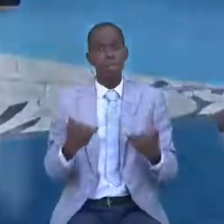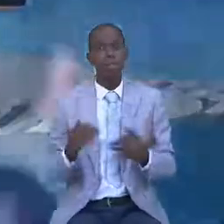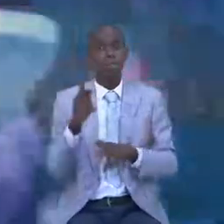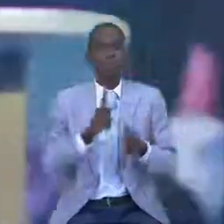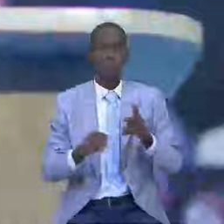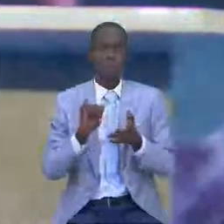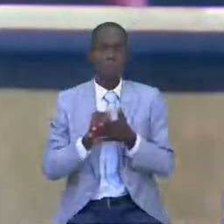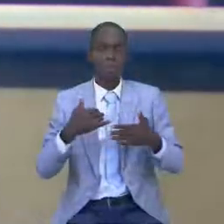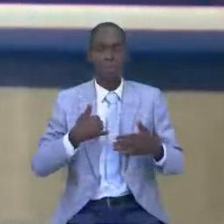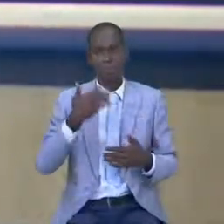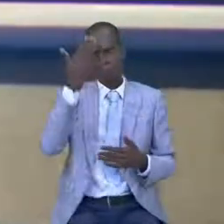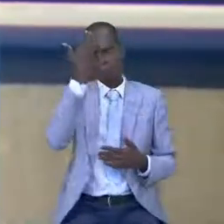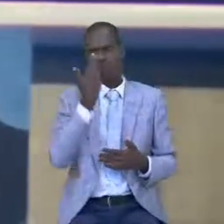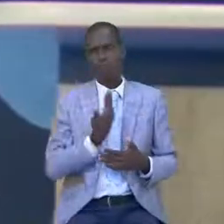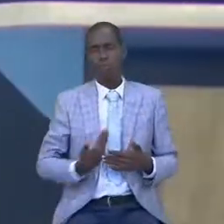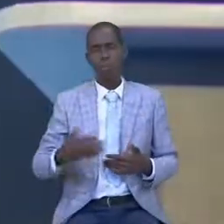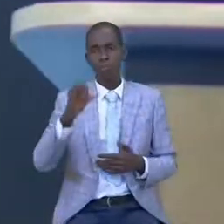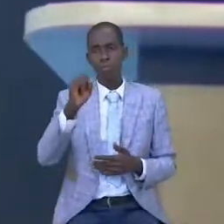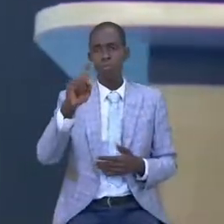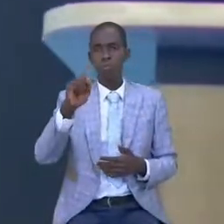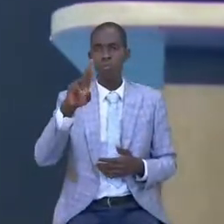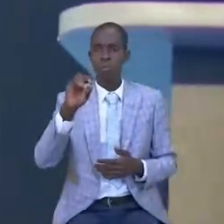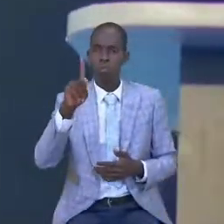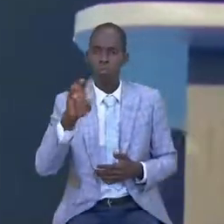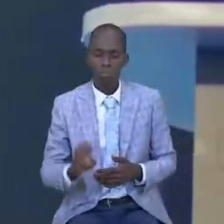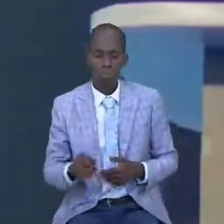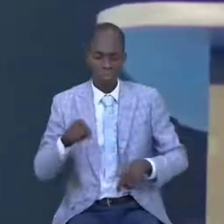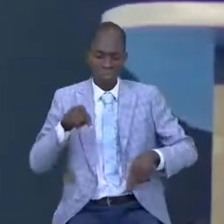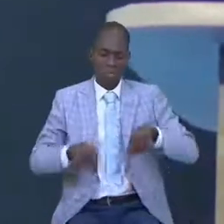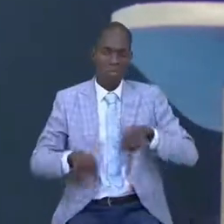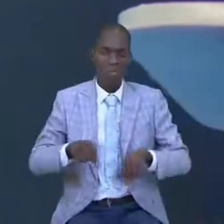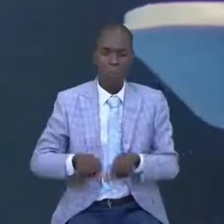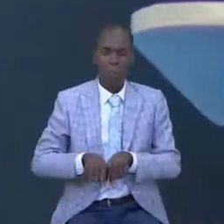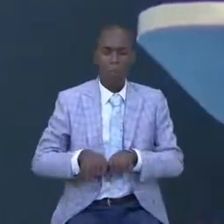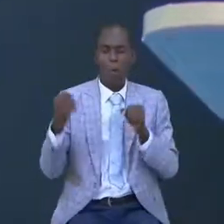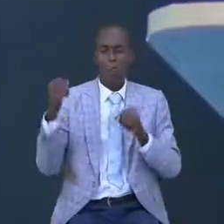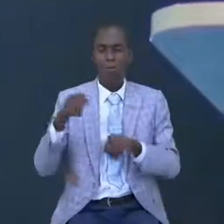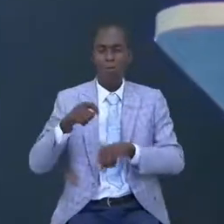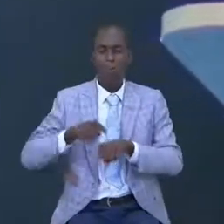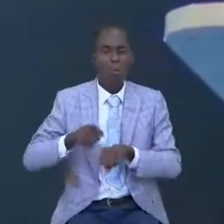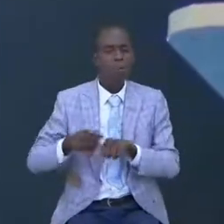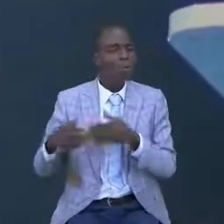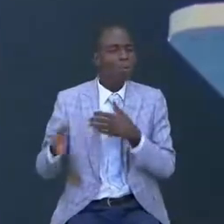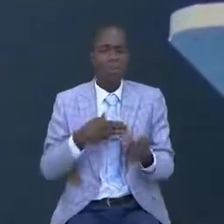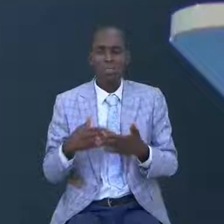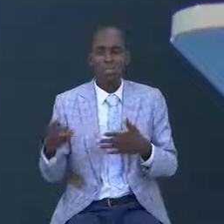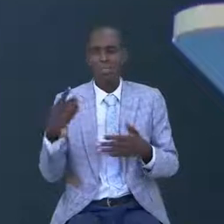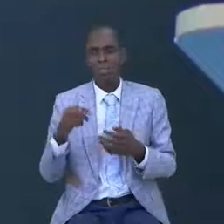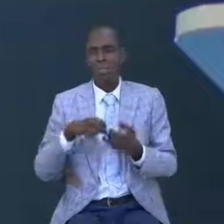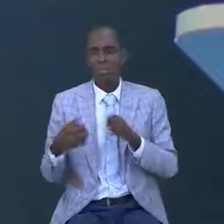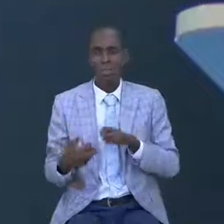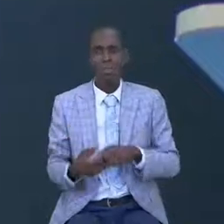il l'a saisi, il l'a tenu, il l'a fait lever. Et pour ceux qui ont l'hémiplégie, ou